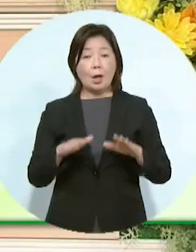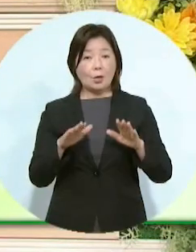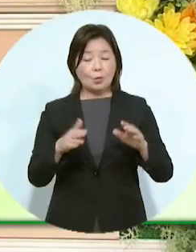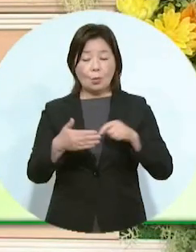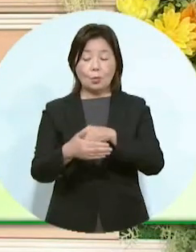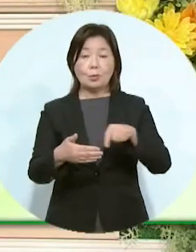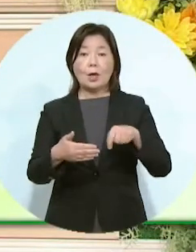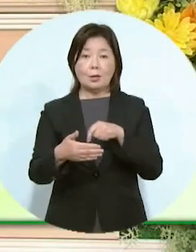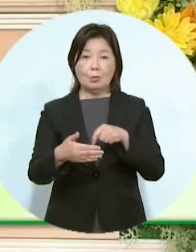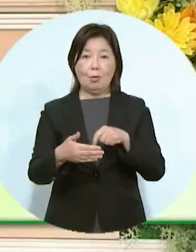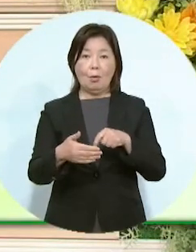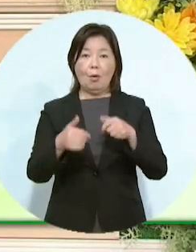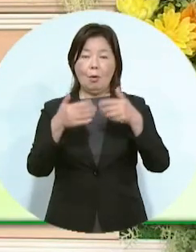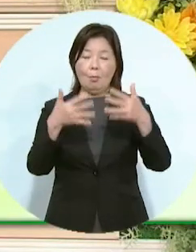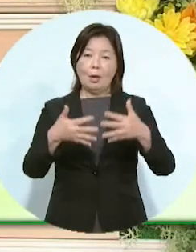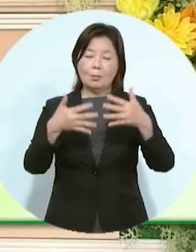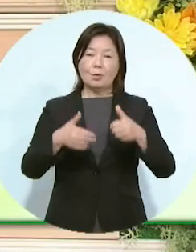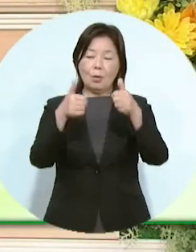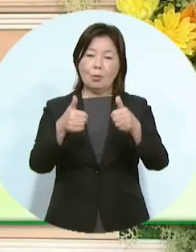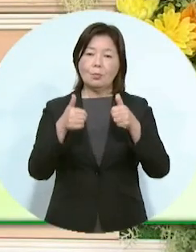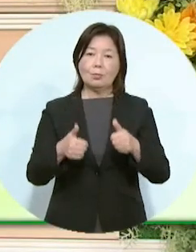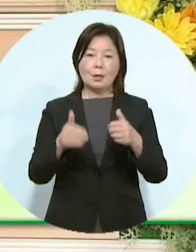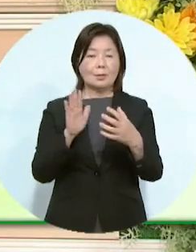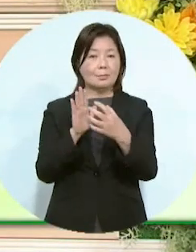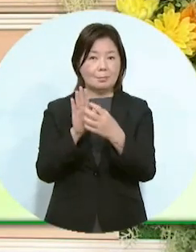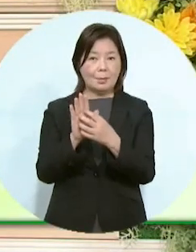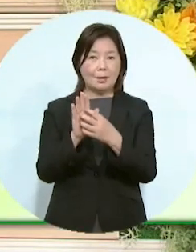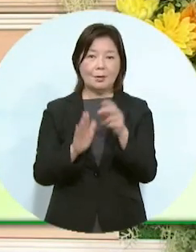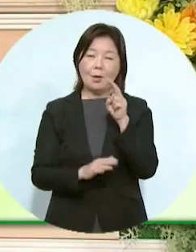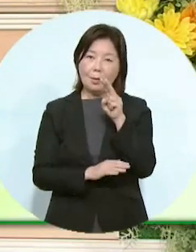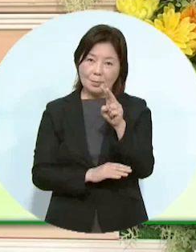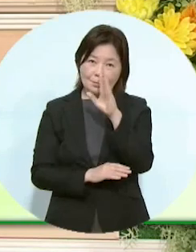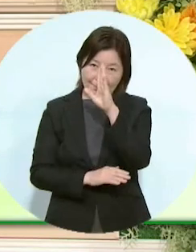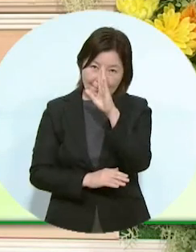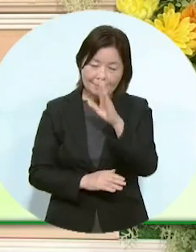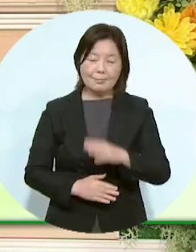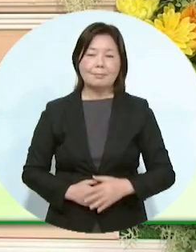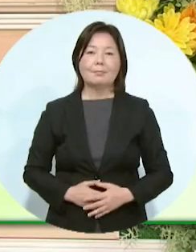今日お伝えした内容は番組のホームページにアップしていますのでご活用ください。